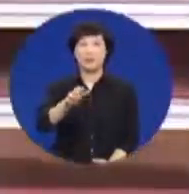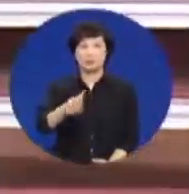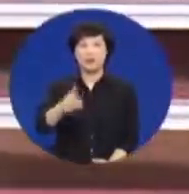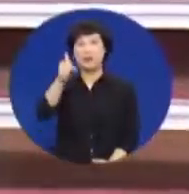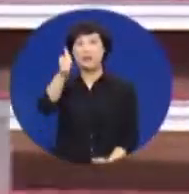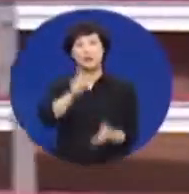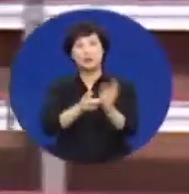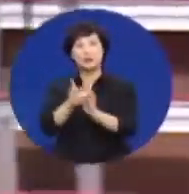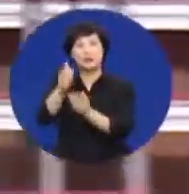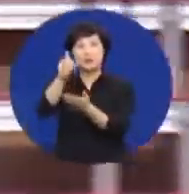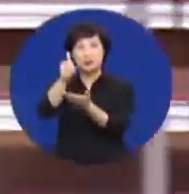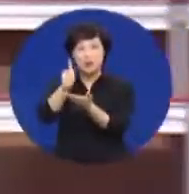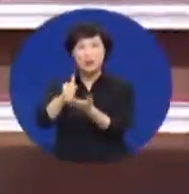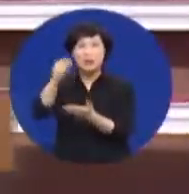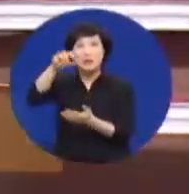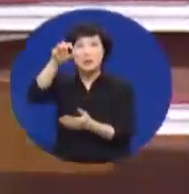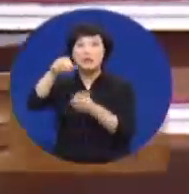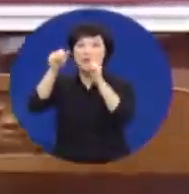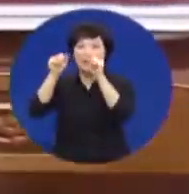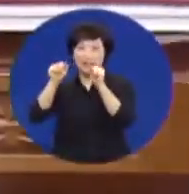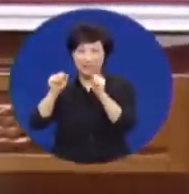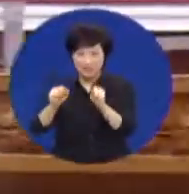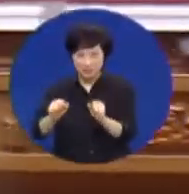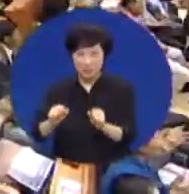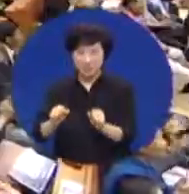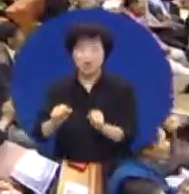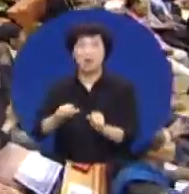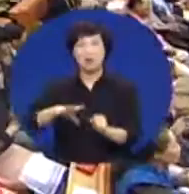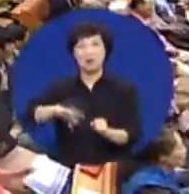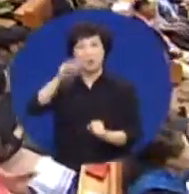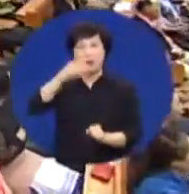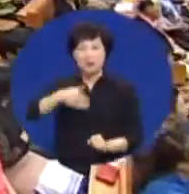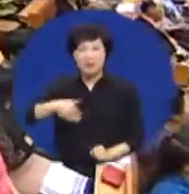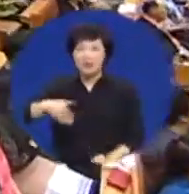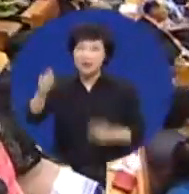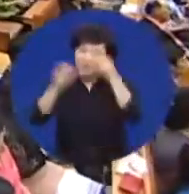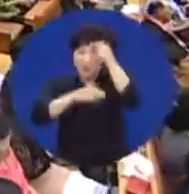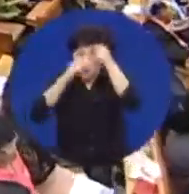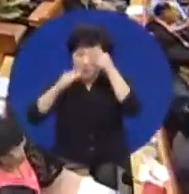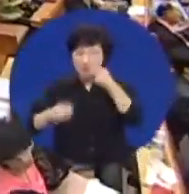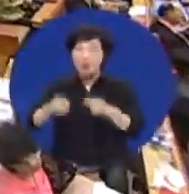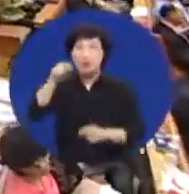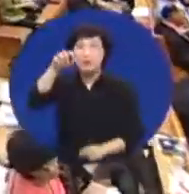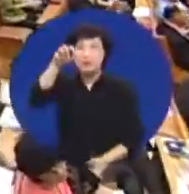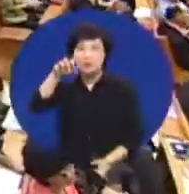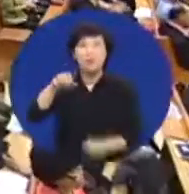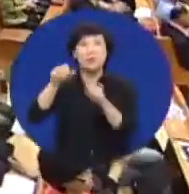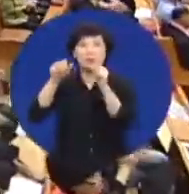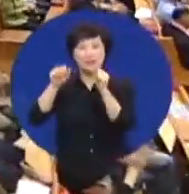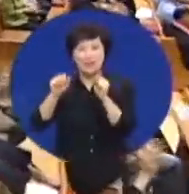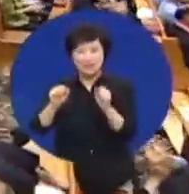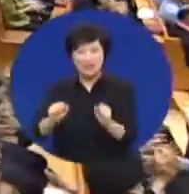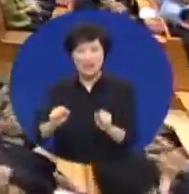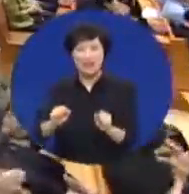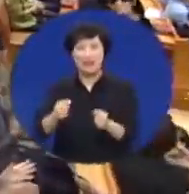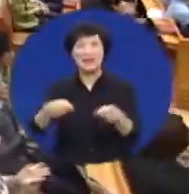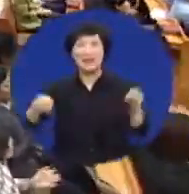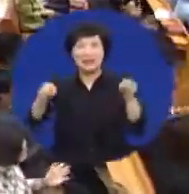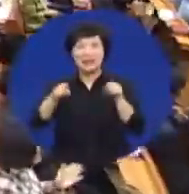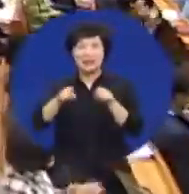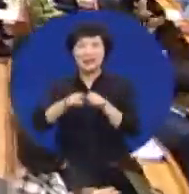곳, 주 예수님도 그곳에 계시고 법성 한 성도 그곳에